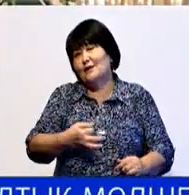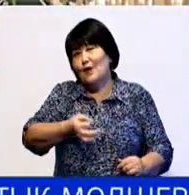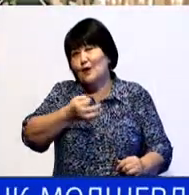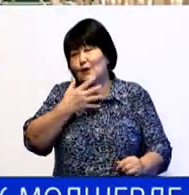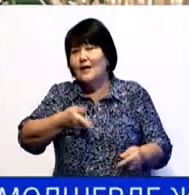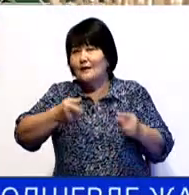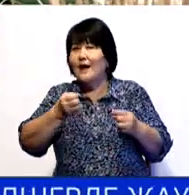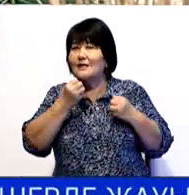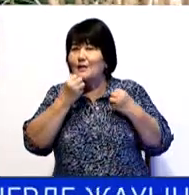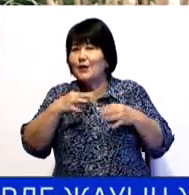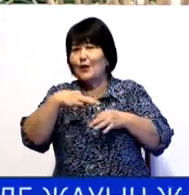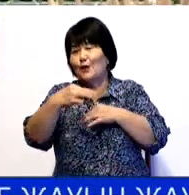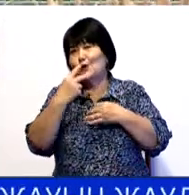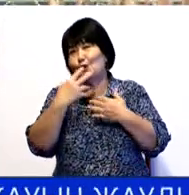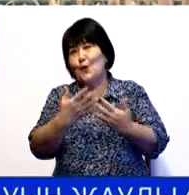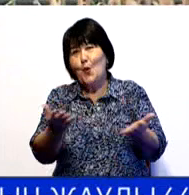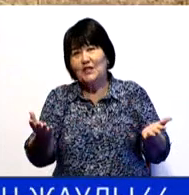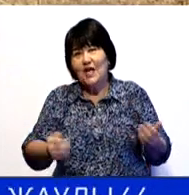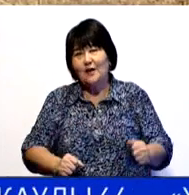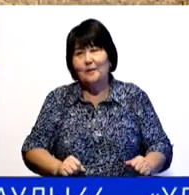Нағыз берекелі күздің көрінісі.